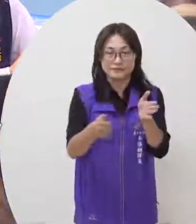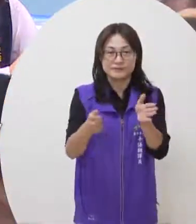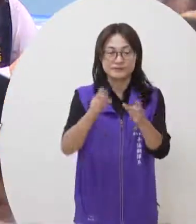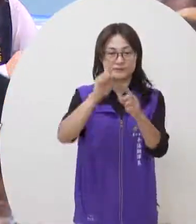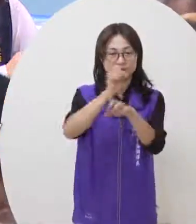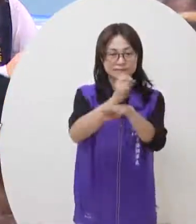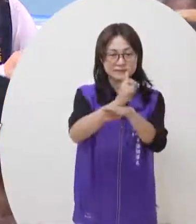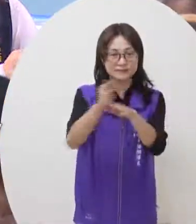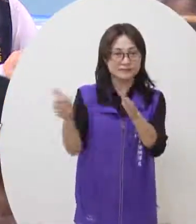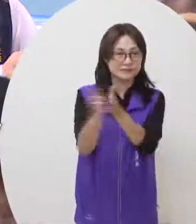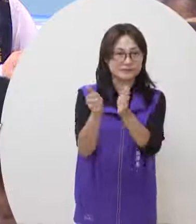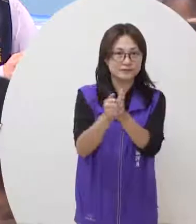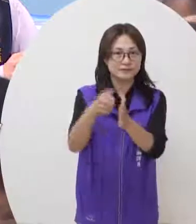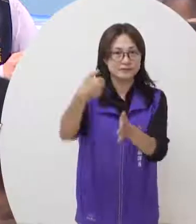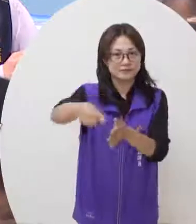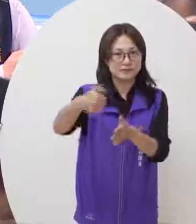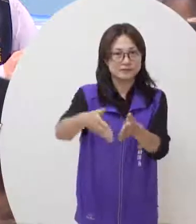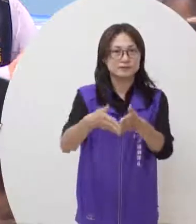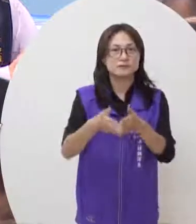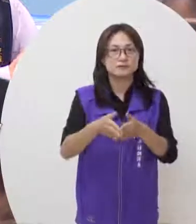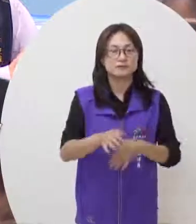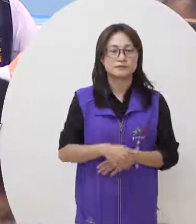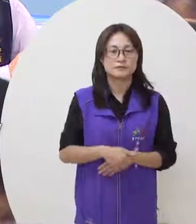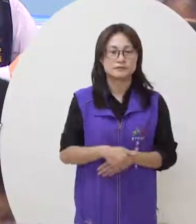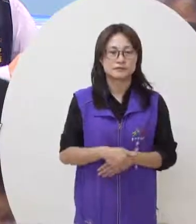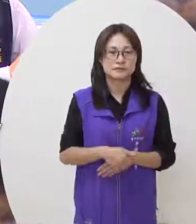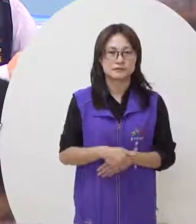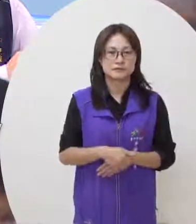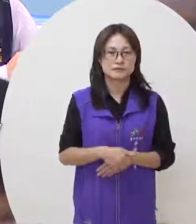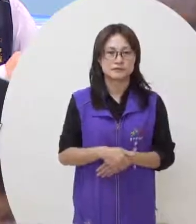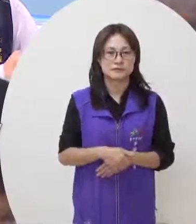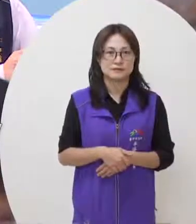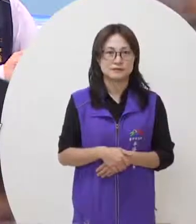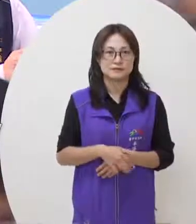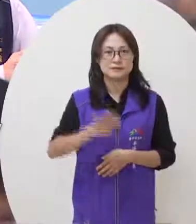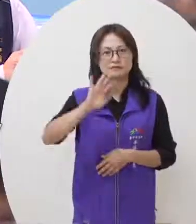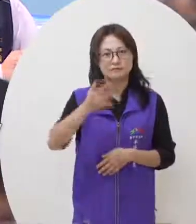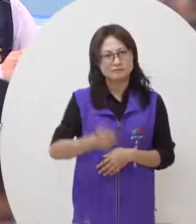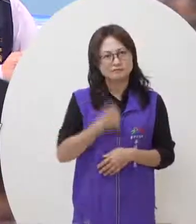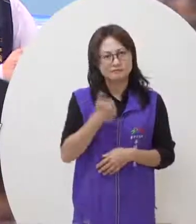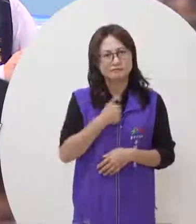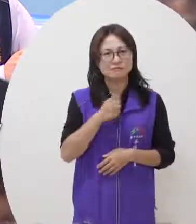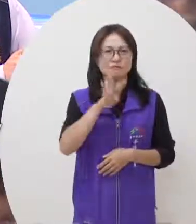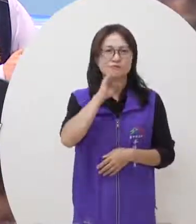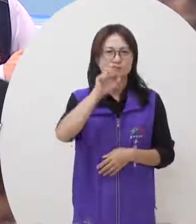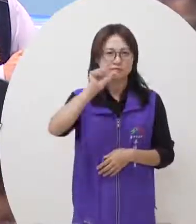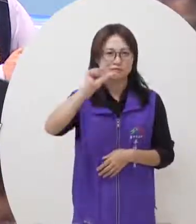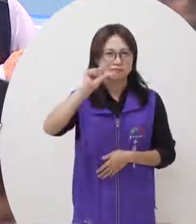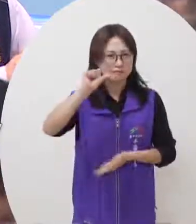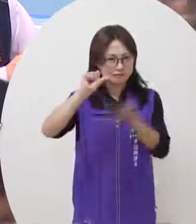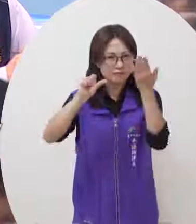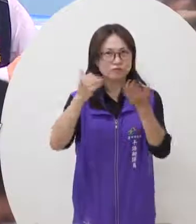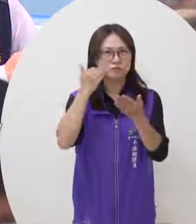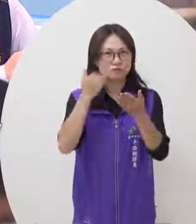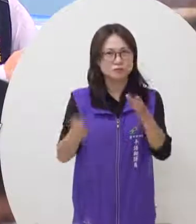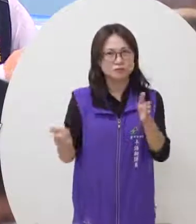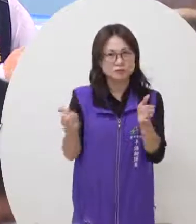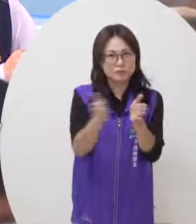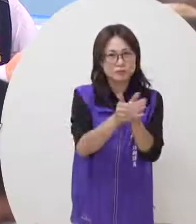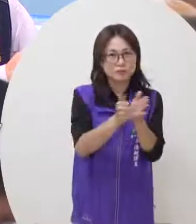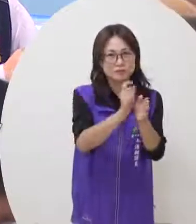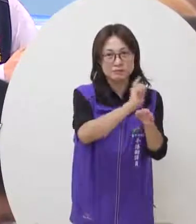车可以刷卡啊，因为其实哦，六十五岁其实坐轻车哦还好